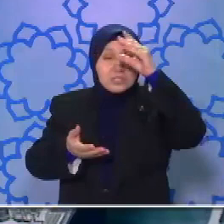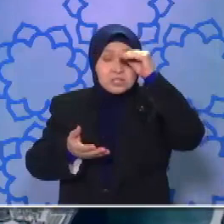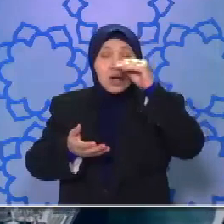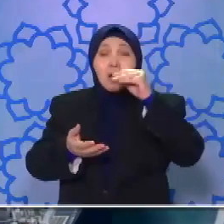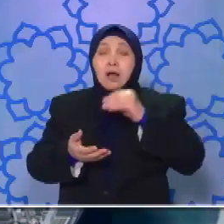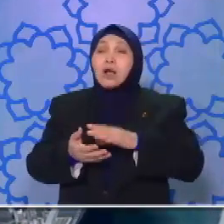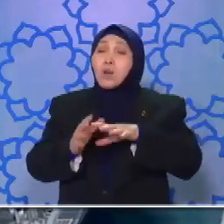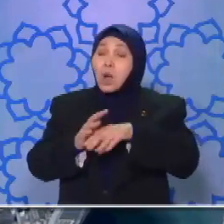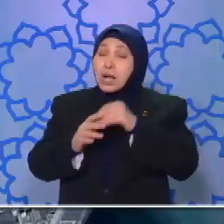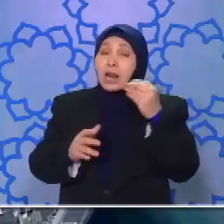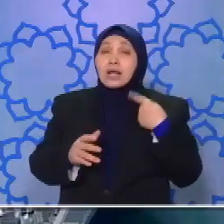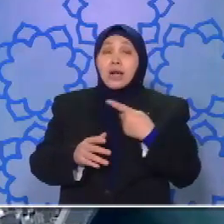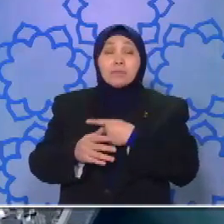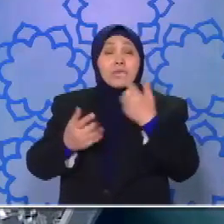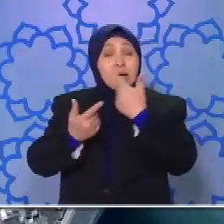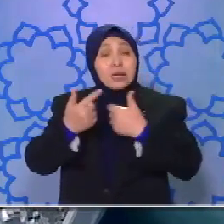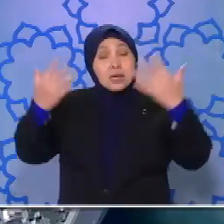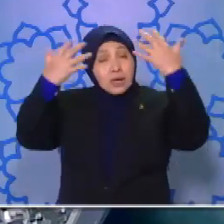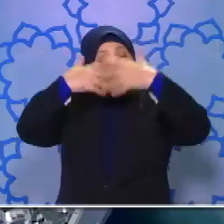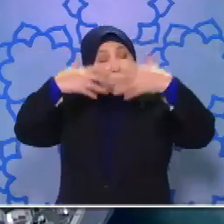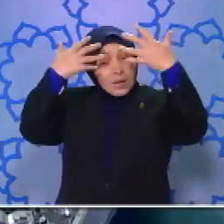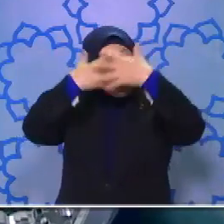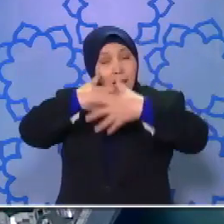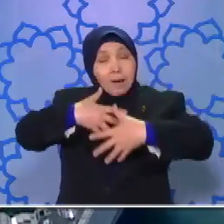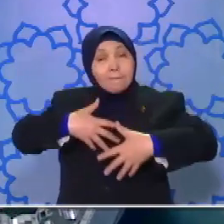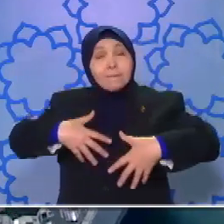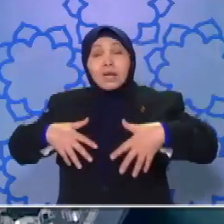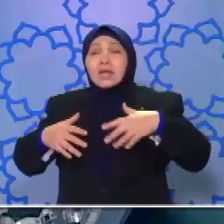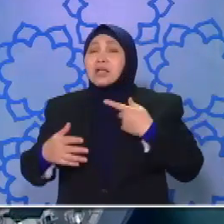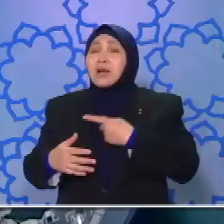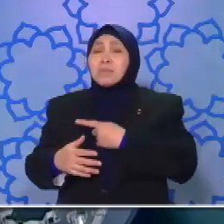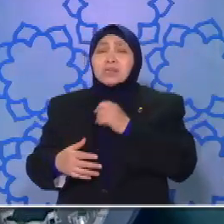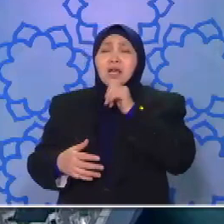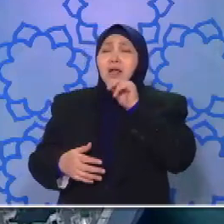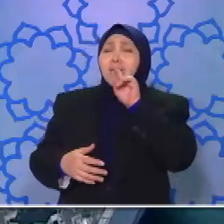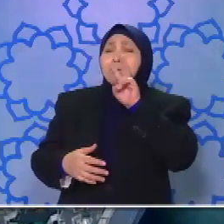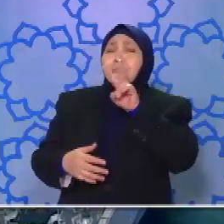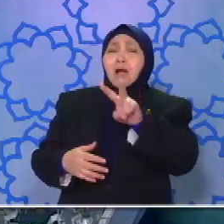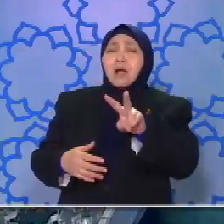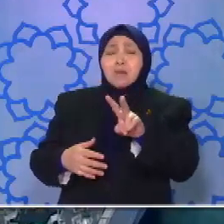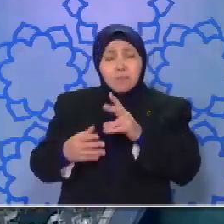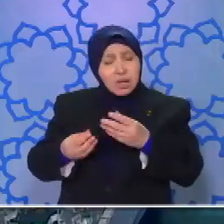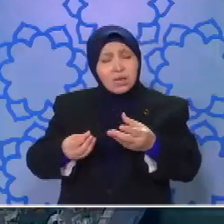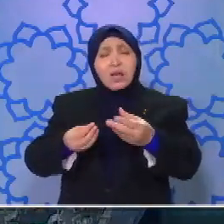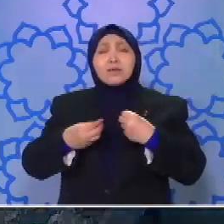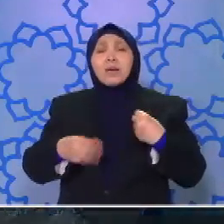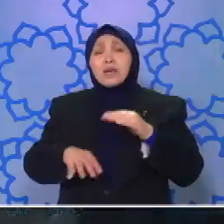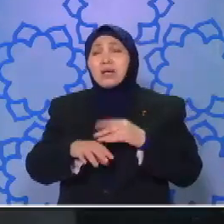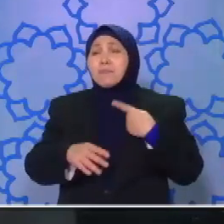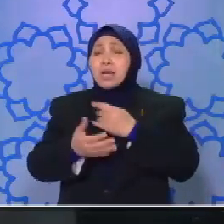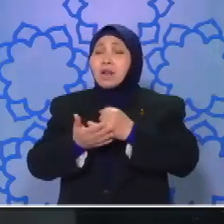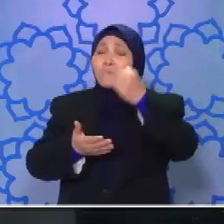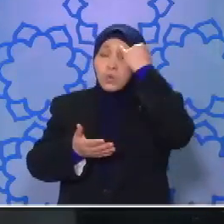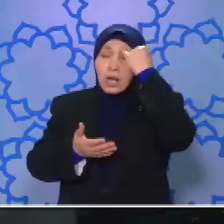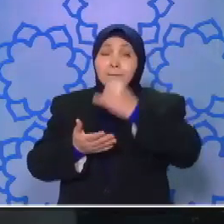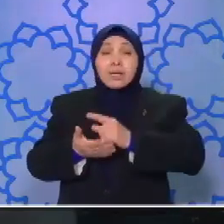kami, keluarkanlah kami daripada kegelapan-kegelapan yang waham yang kami tak nampak, ya Allah. Ya Allah, kurniakanlah kepada kami ilmu yang